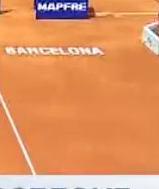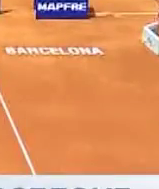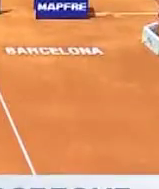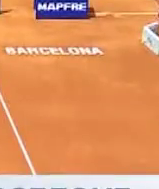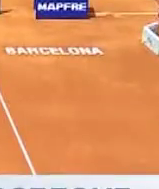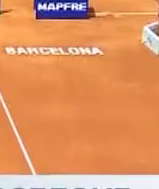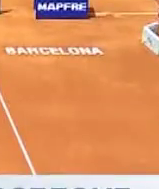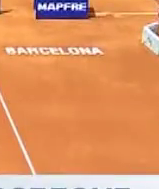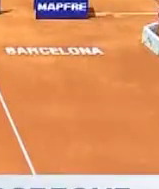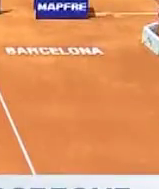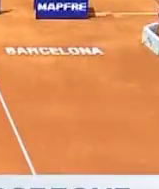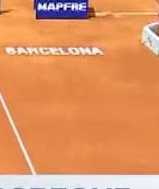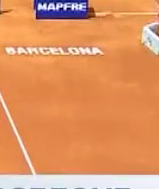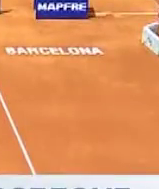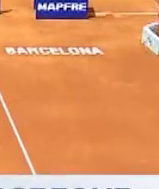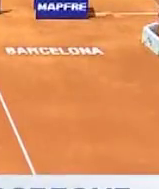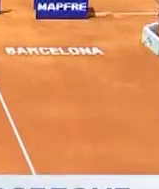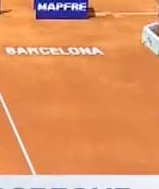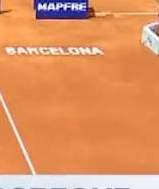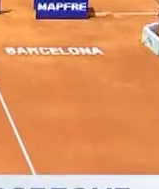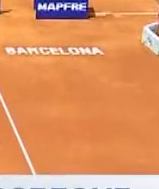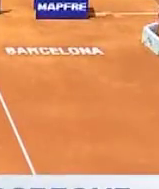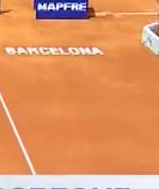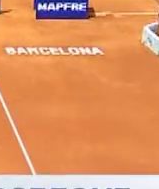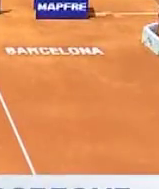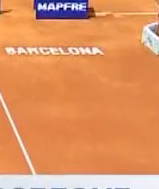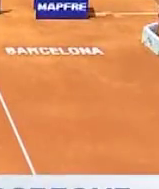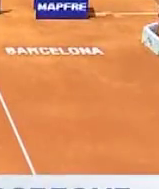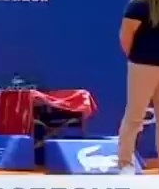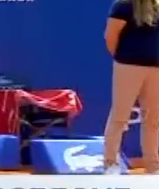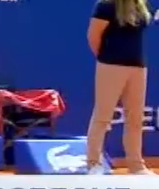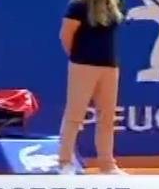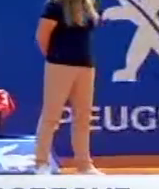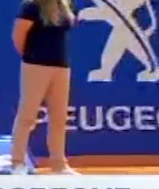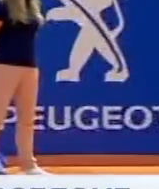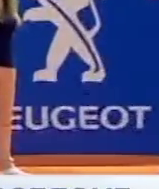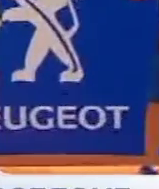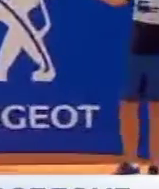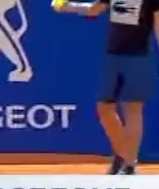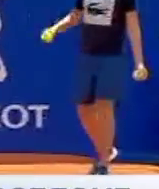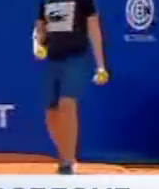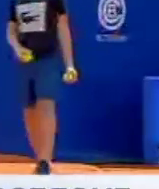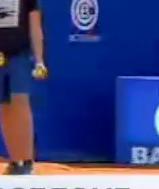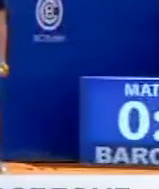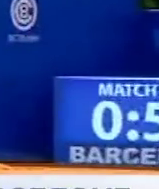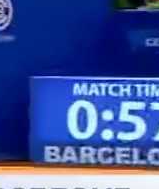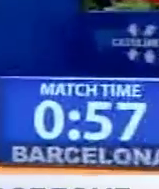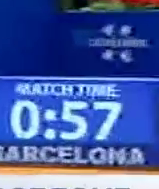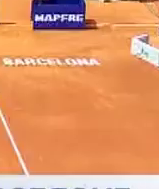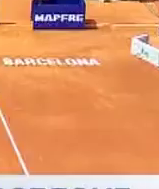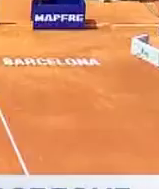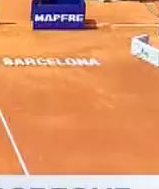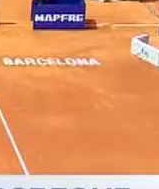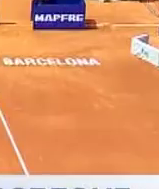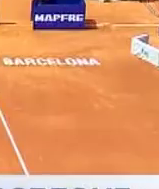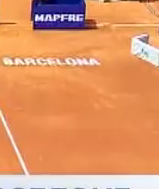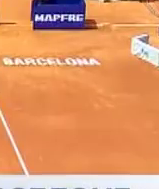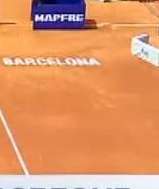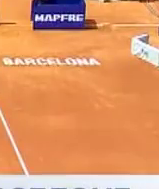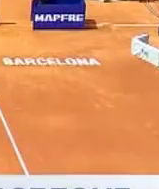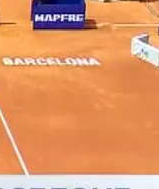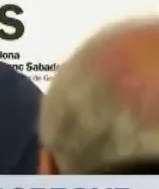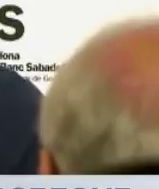серб находится на 12-й позиции рейтинга. А Мартин Клижин проходит дальше и в третьем круге сыграет с испанцем Фелисиано